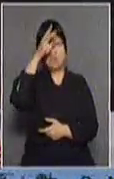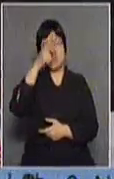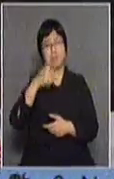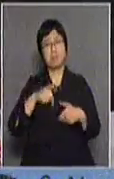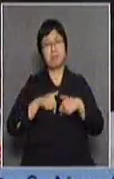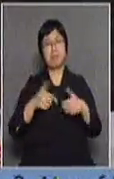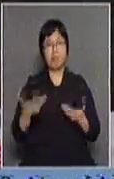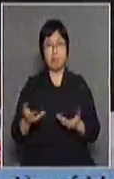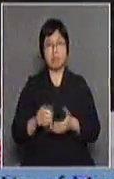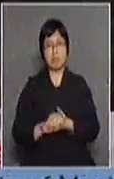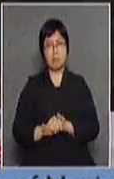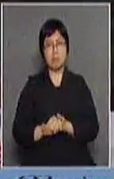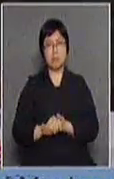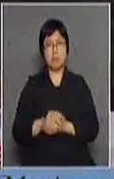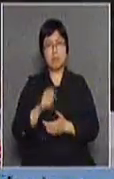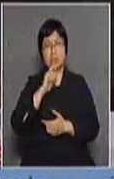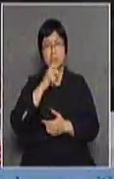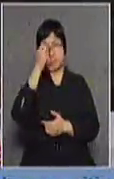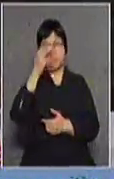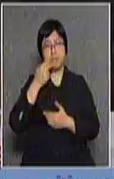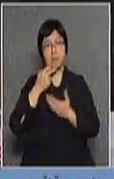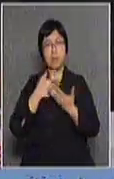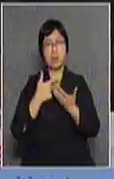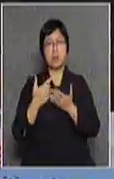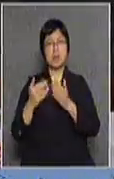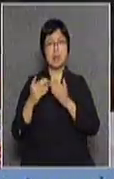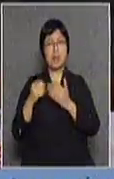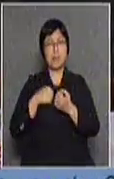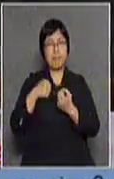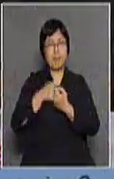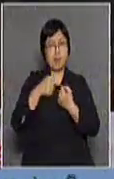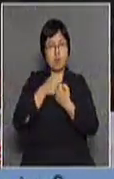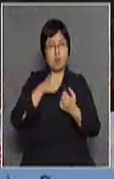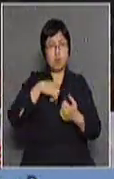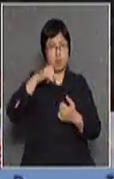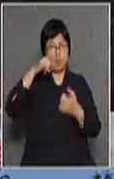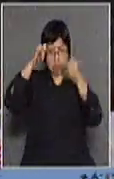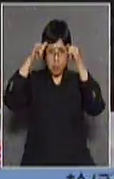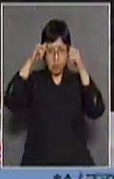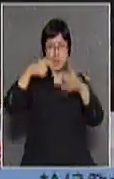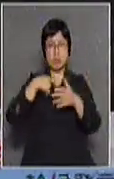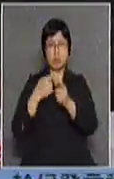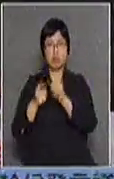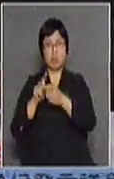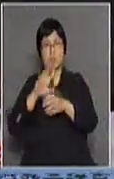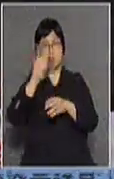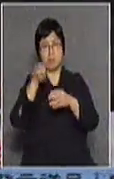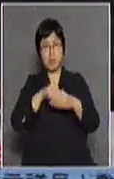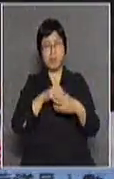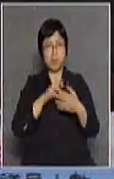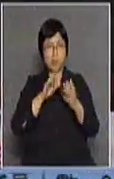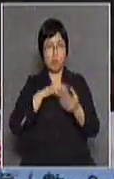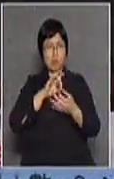做。當有同志團體就家暴條例要求有代表加入關注暴力工作小